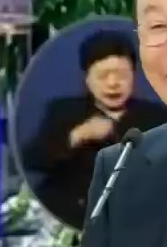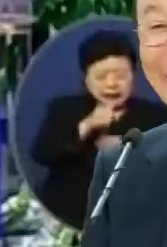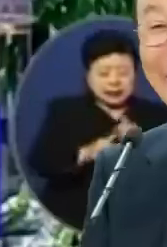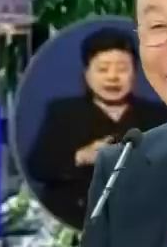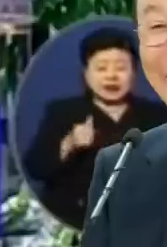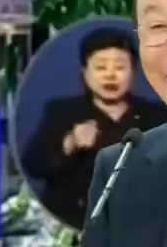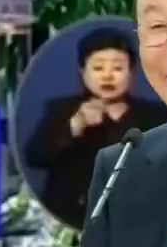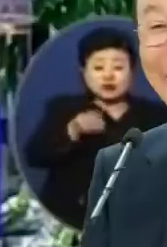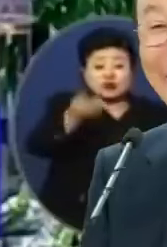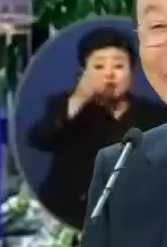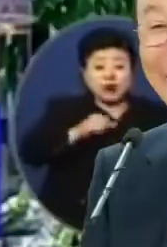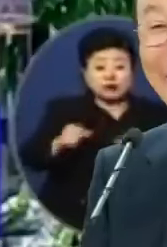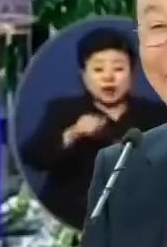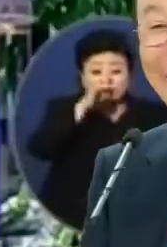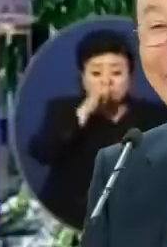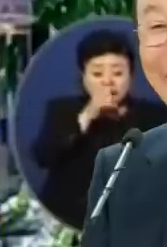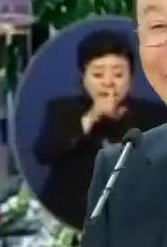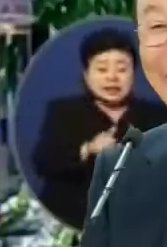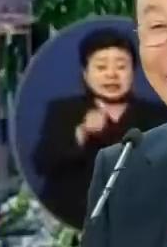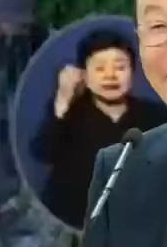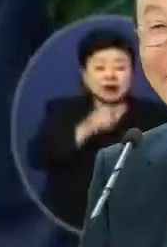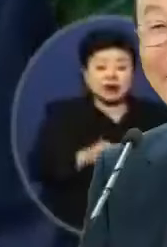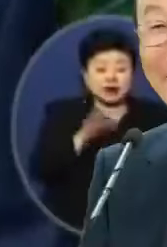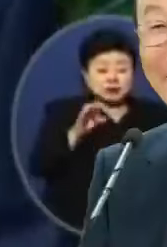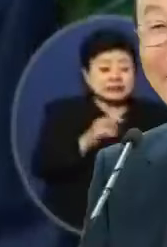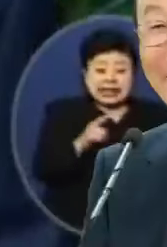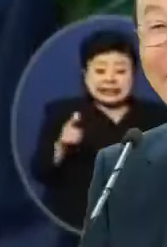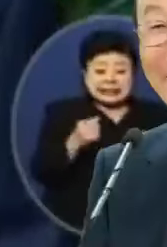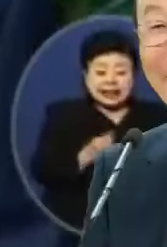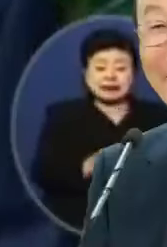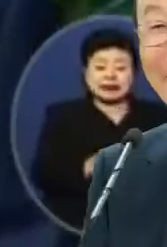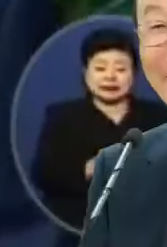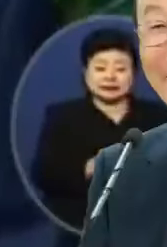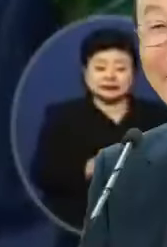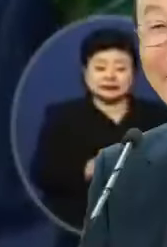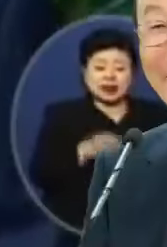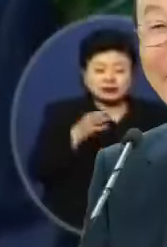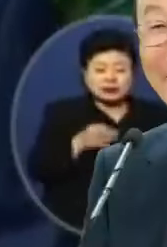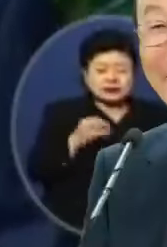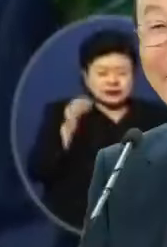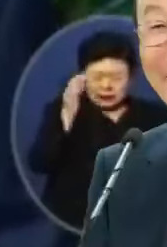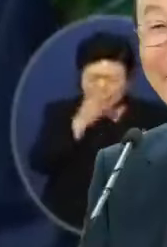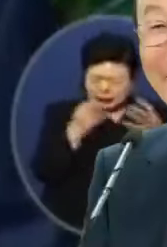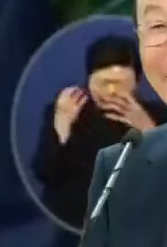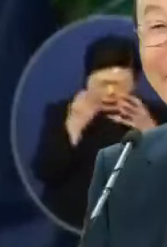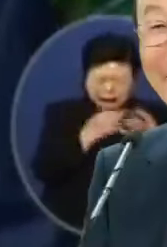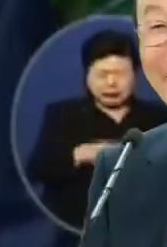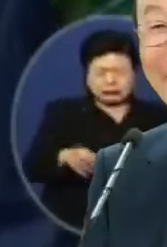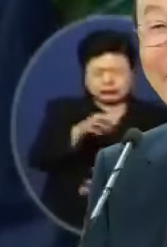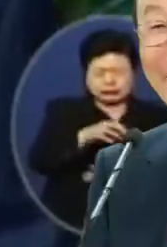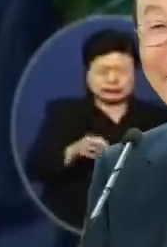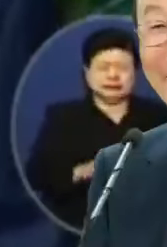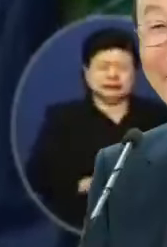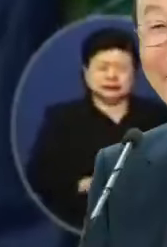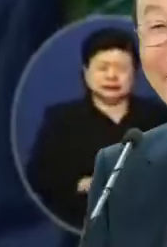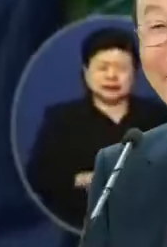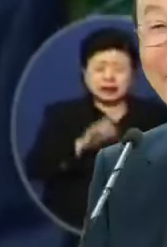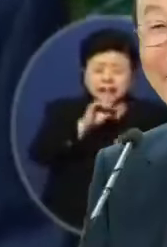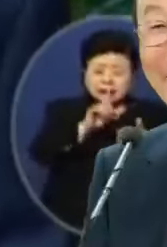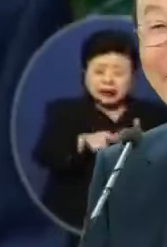수면에 운행하시더라. 하나님의 영은 물질이 아니기 때문에 물질이 공허하고 혼돈하여 엉망진창이 되어